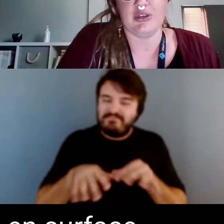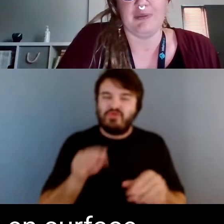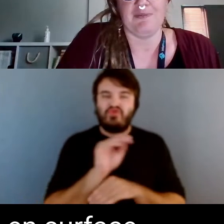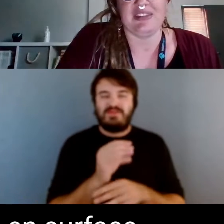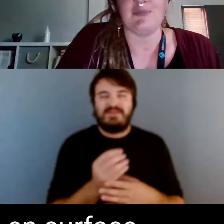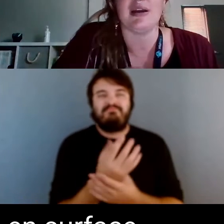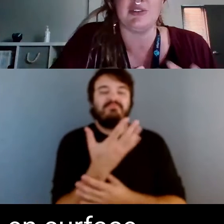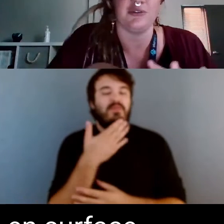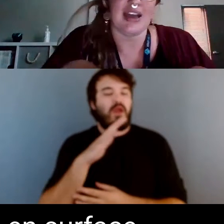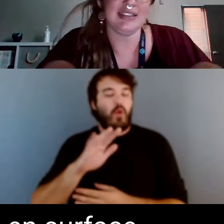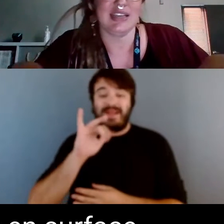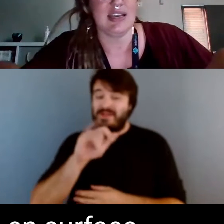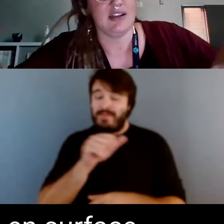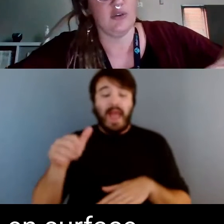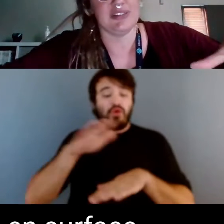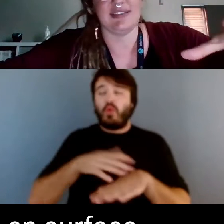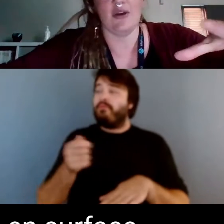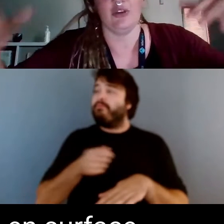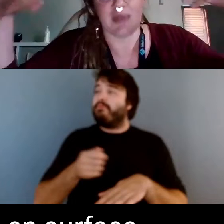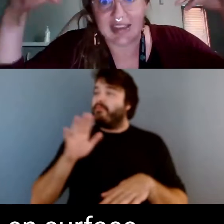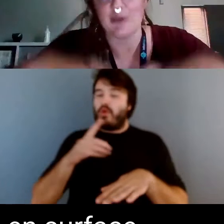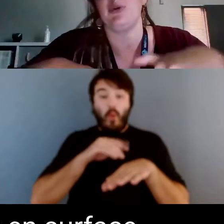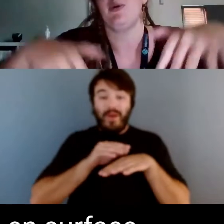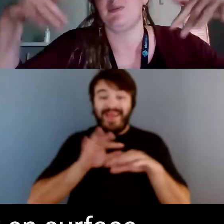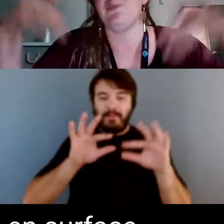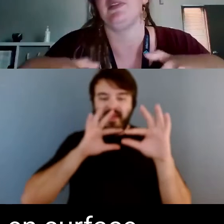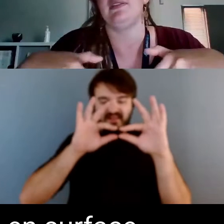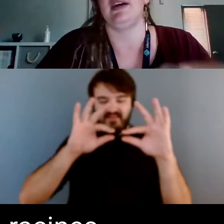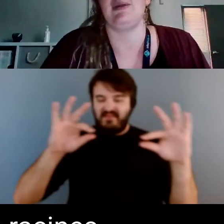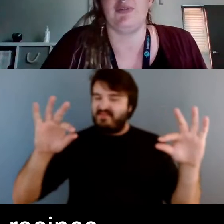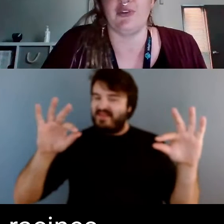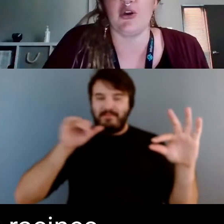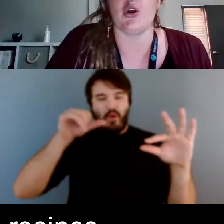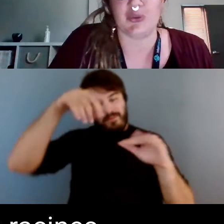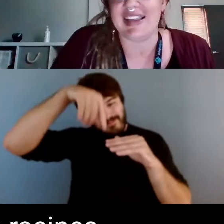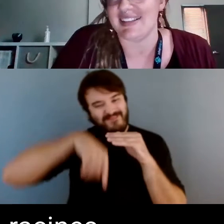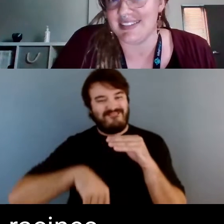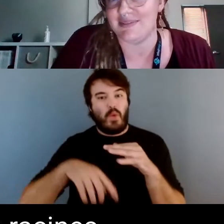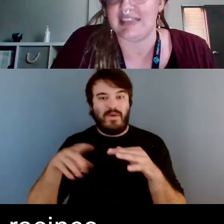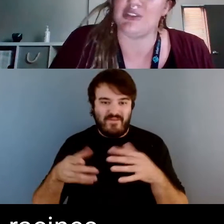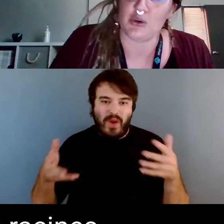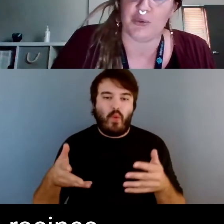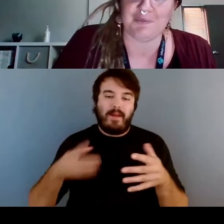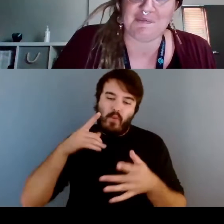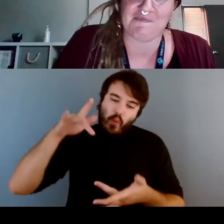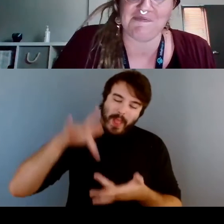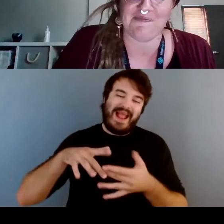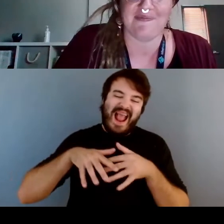arrose simplement à surface, l'eau va s'étendre, mais elle n'ira pas dans la profondeur rejoindre les racines, et c'est ça